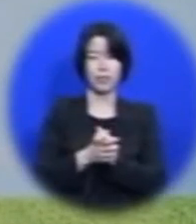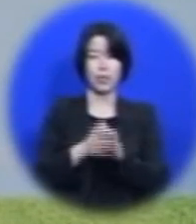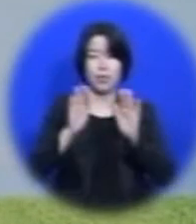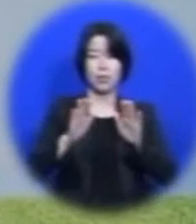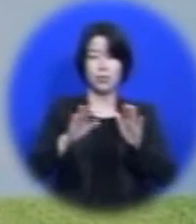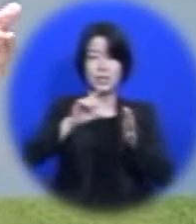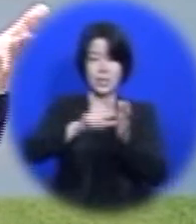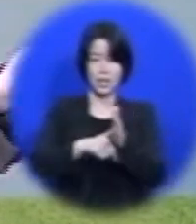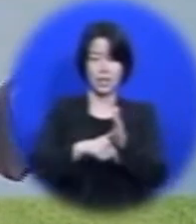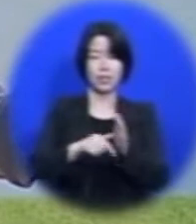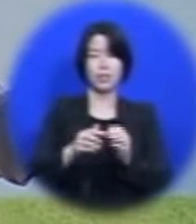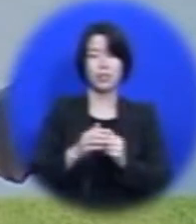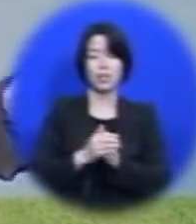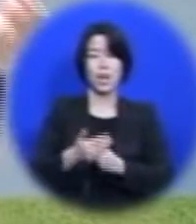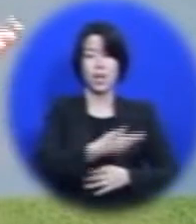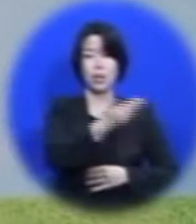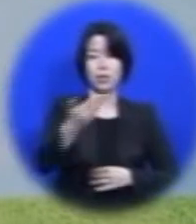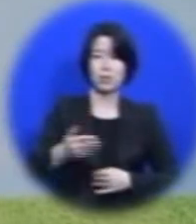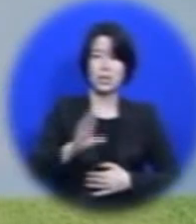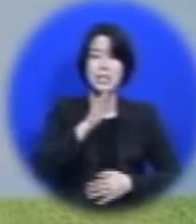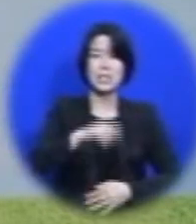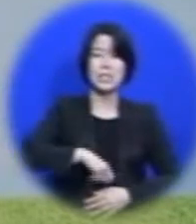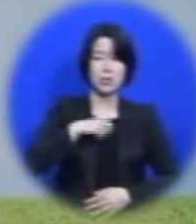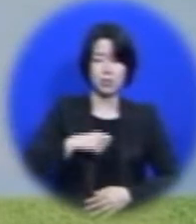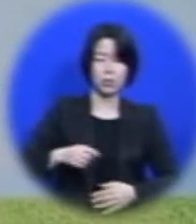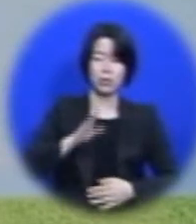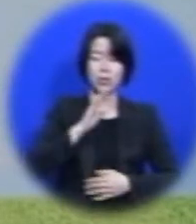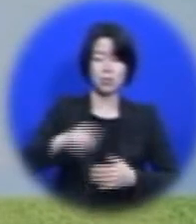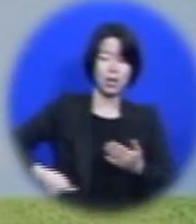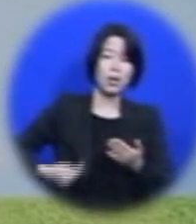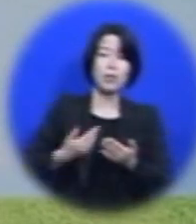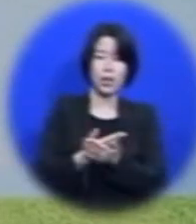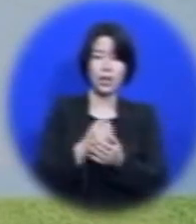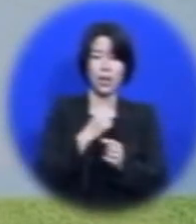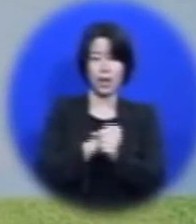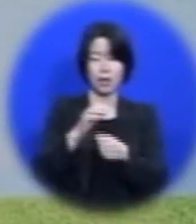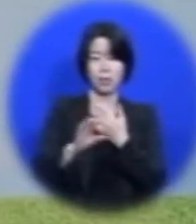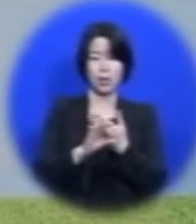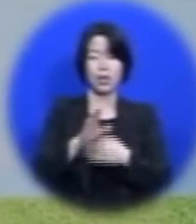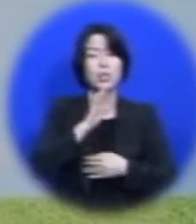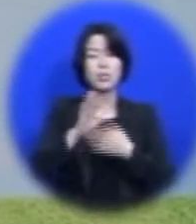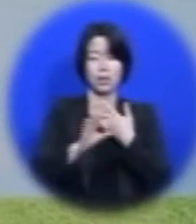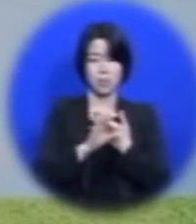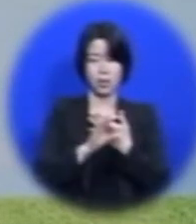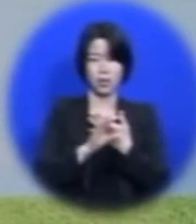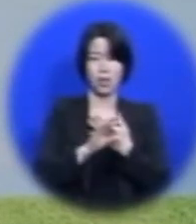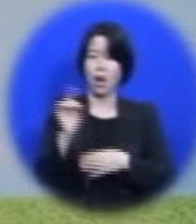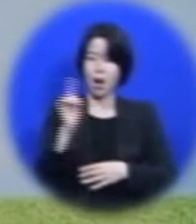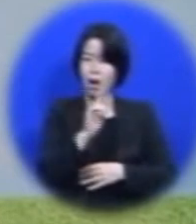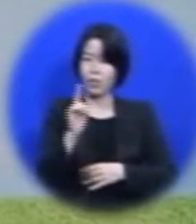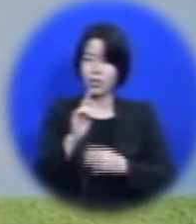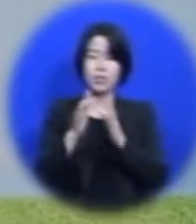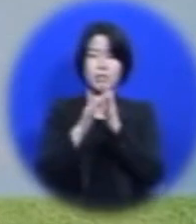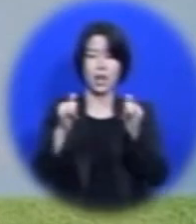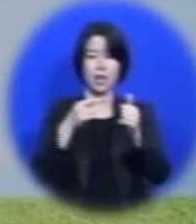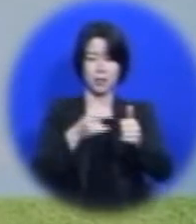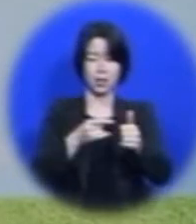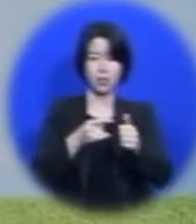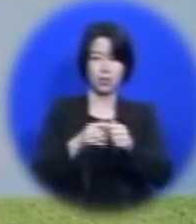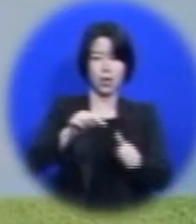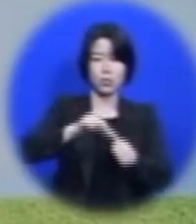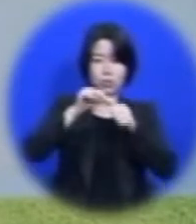오늘 이 시간에 여러분이 진심으로 정말 회개하면 그러면 어떤 사람에게도